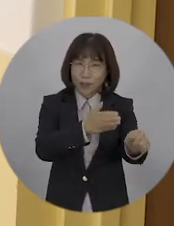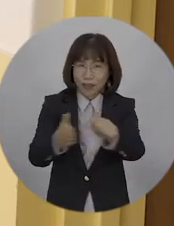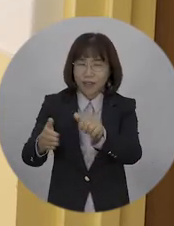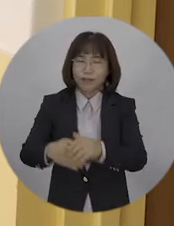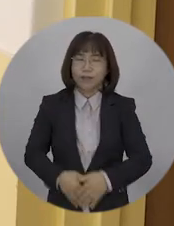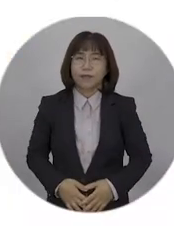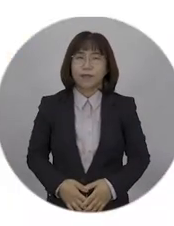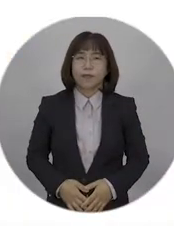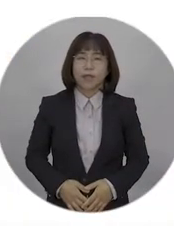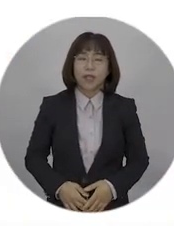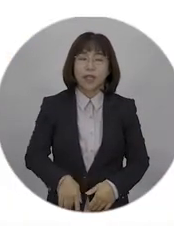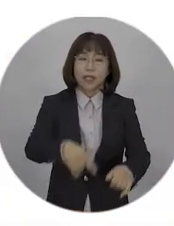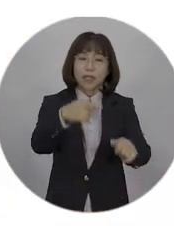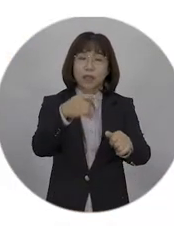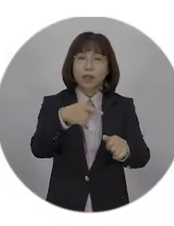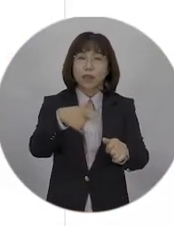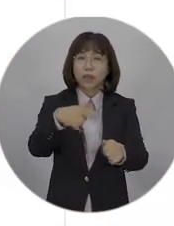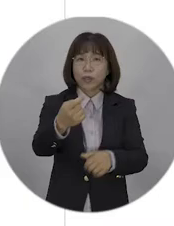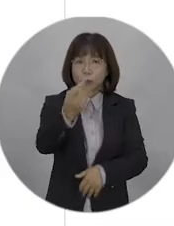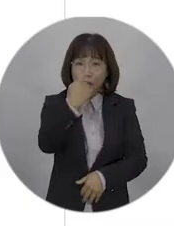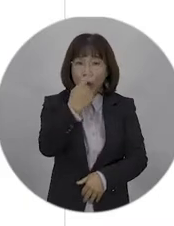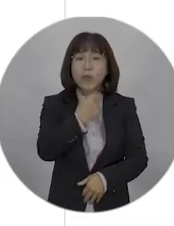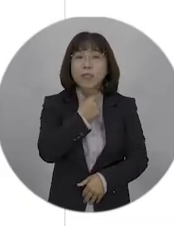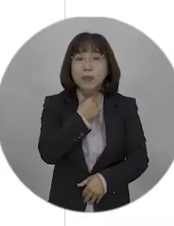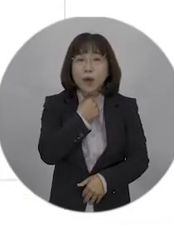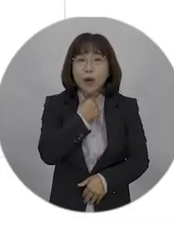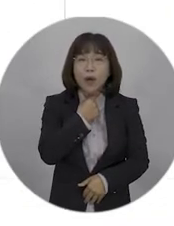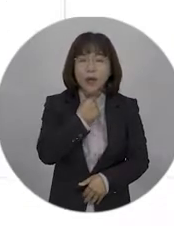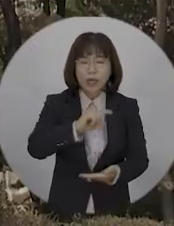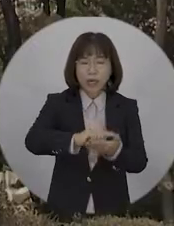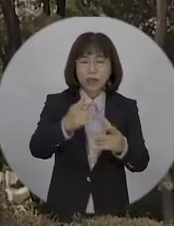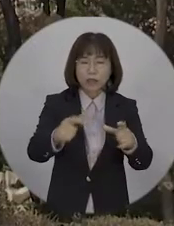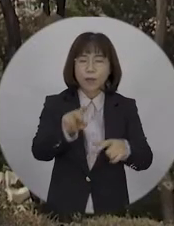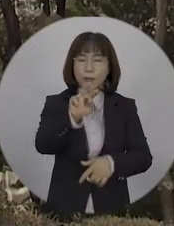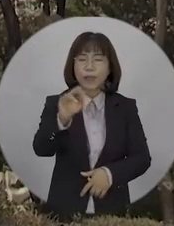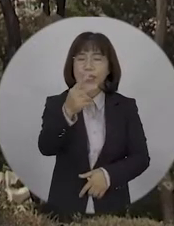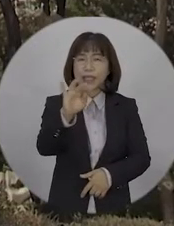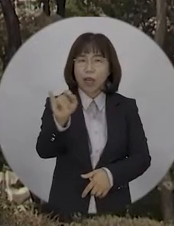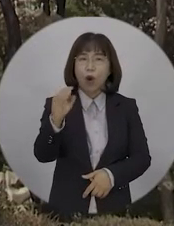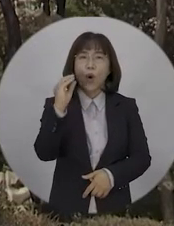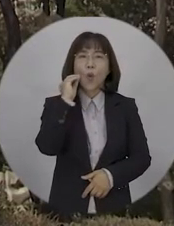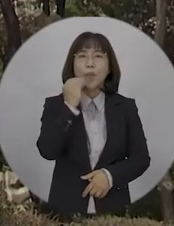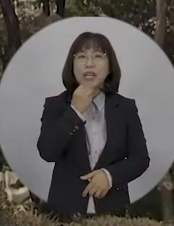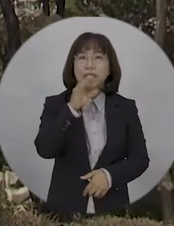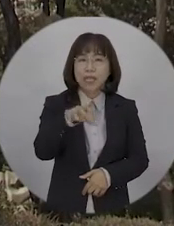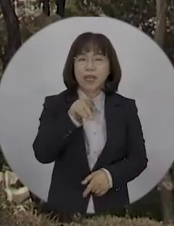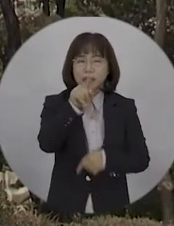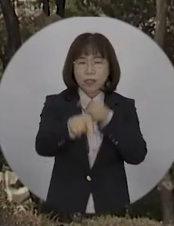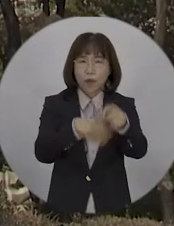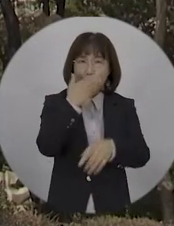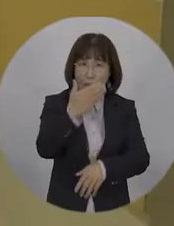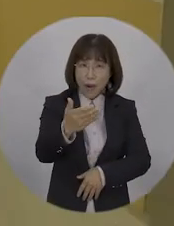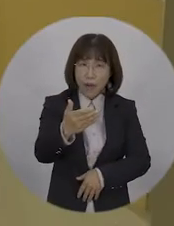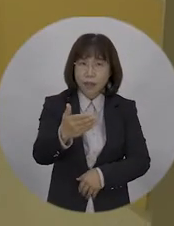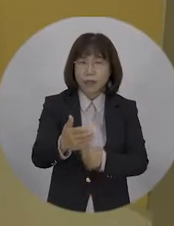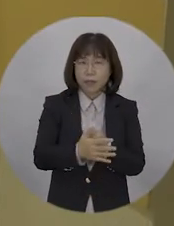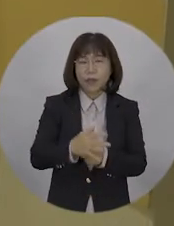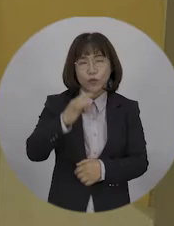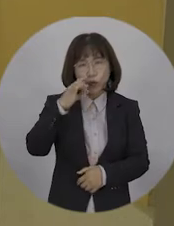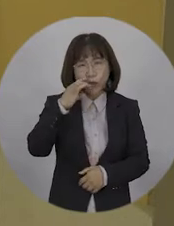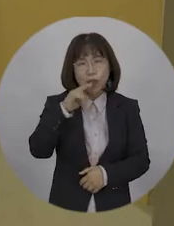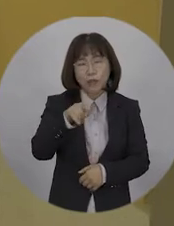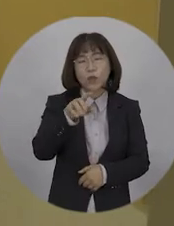부탁드립니다. 교육 신청은 강서구 영상미디어센터 홈페이지에서 가능하며 교육에 대한 자세한 사항은